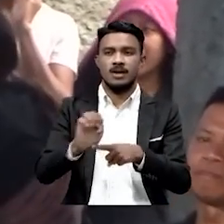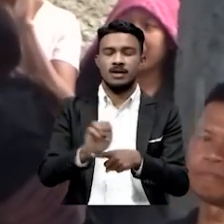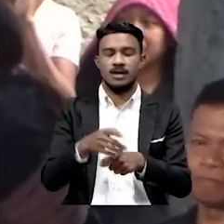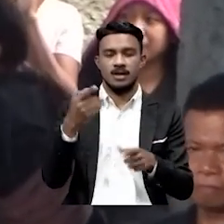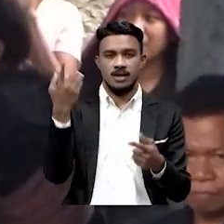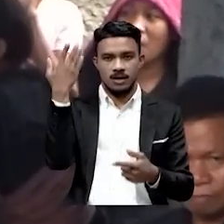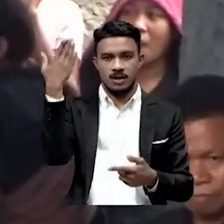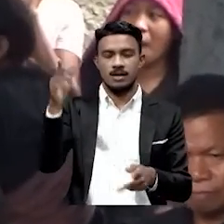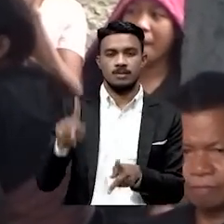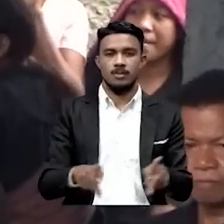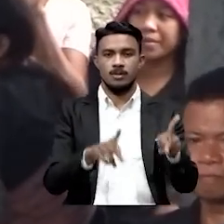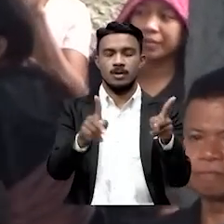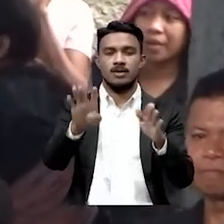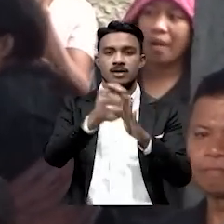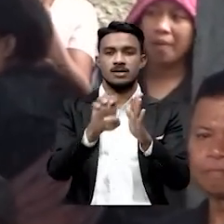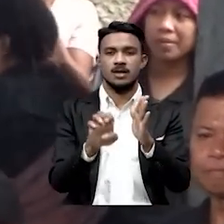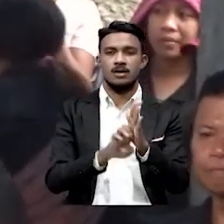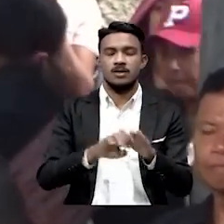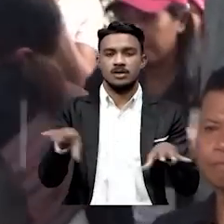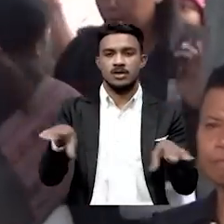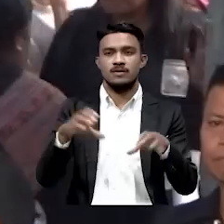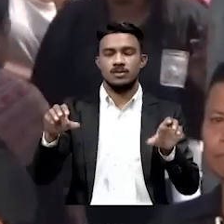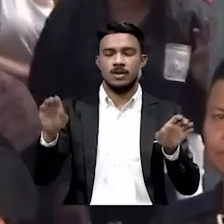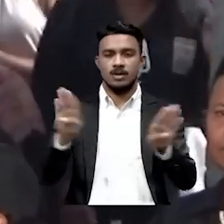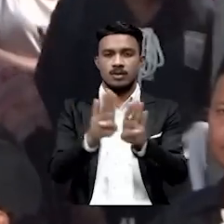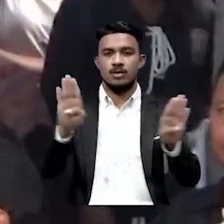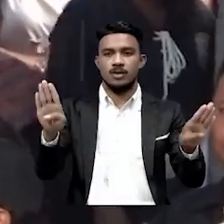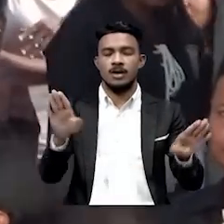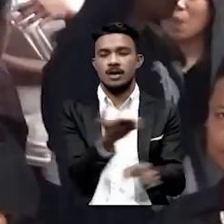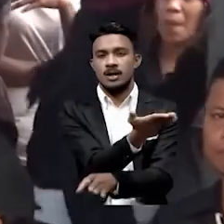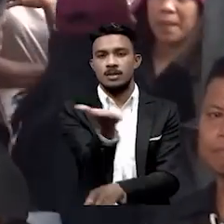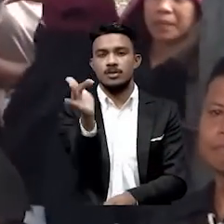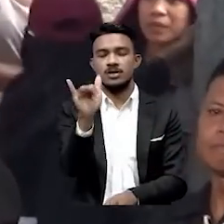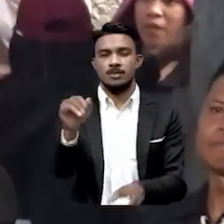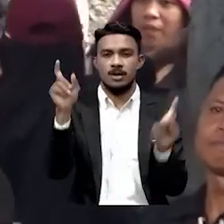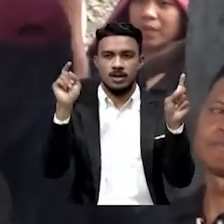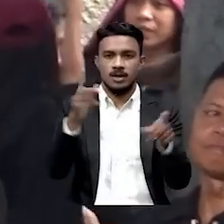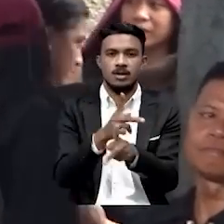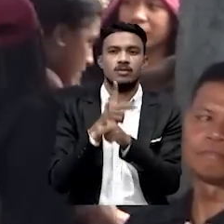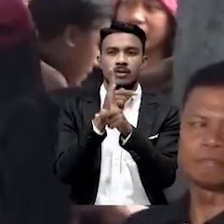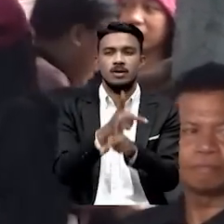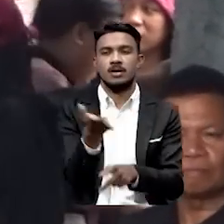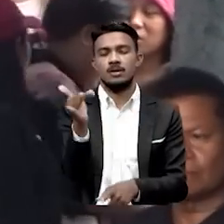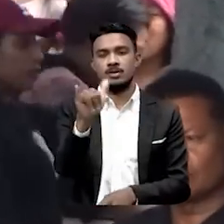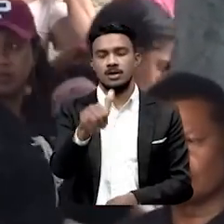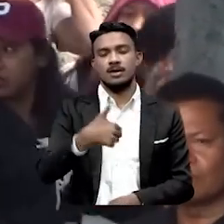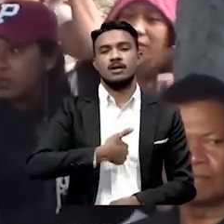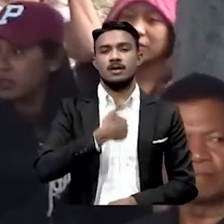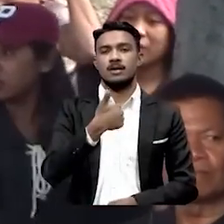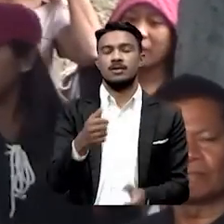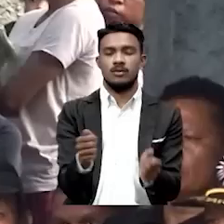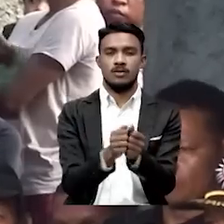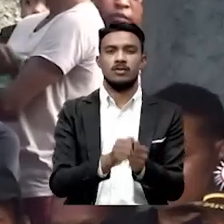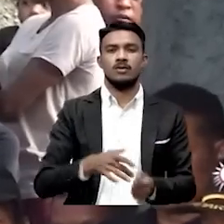lolos. Estaru ne papel ma governe ne papel ma loke. Kita buat sir ma thank you hatena defendi kita buat sir ne an. Integrity ho integridad e